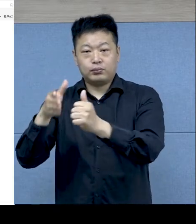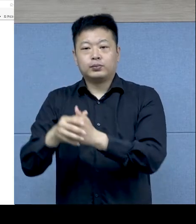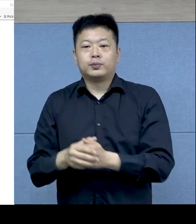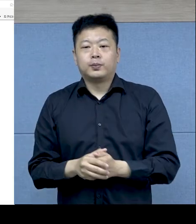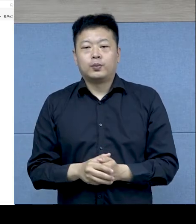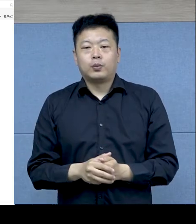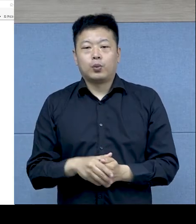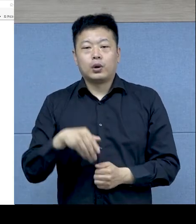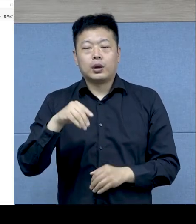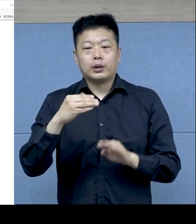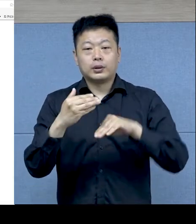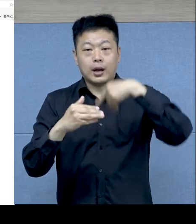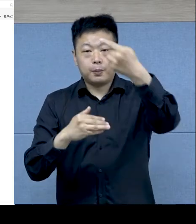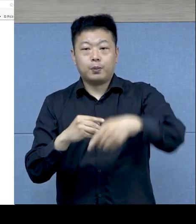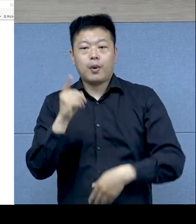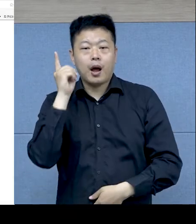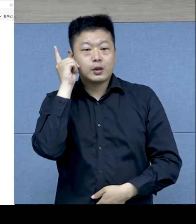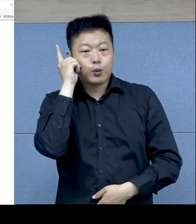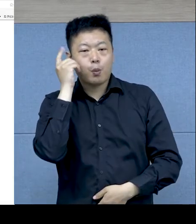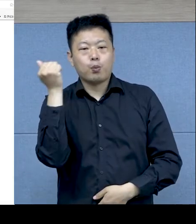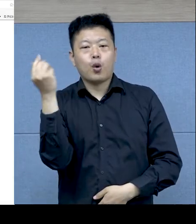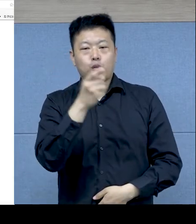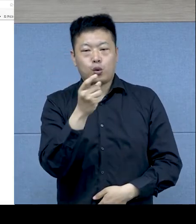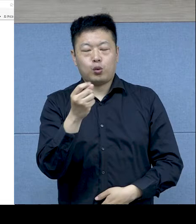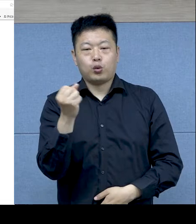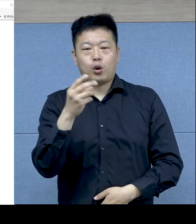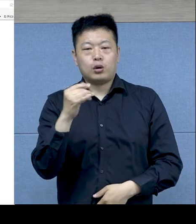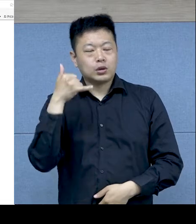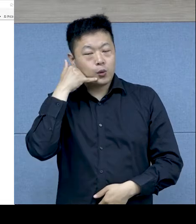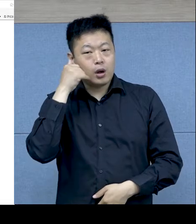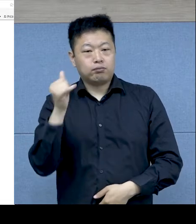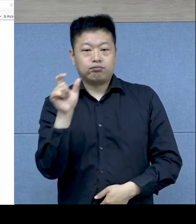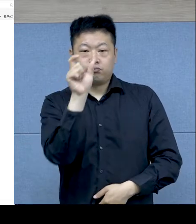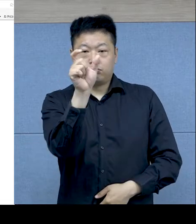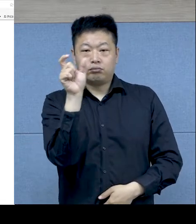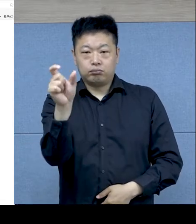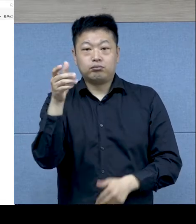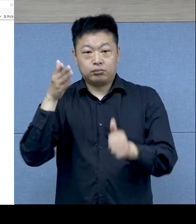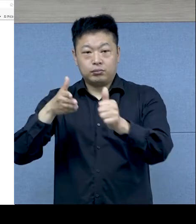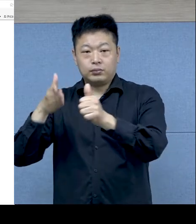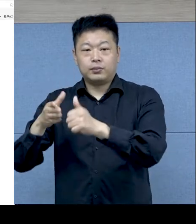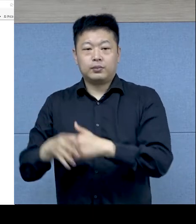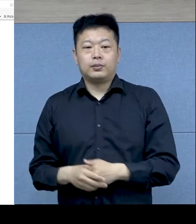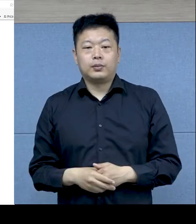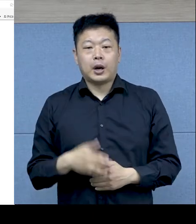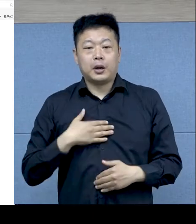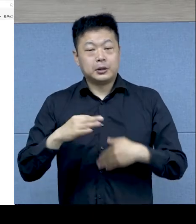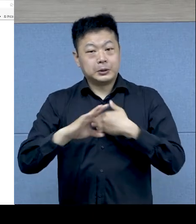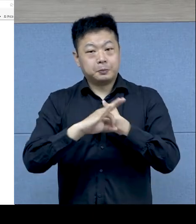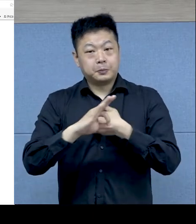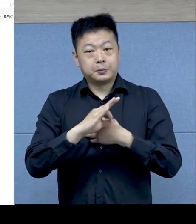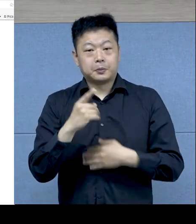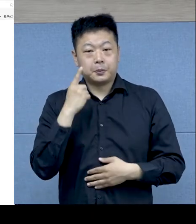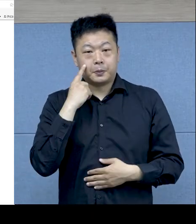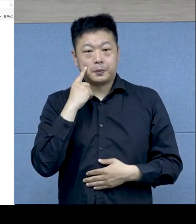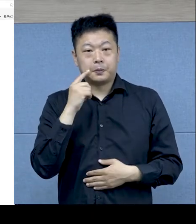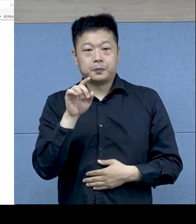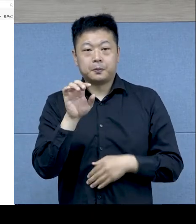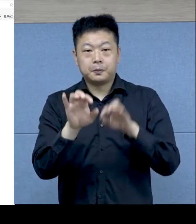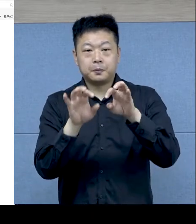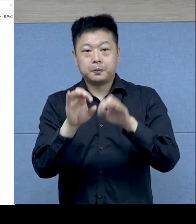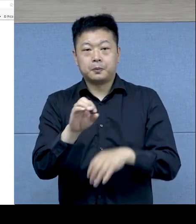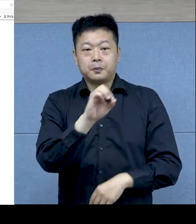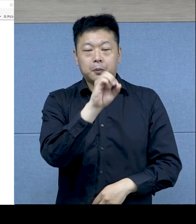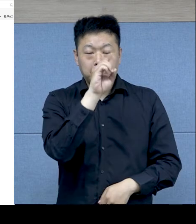대표 제안자 1번의 개인 휴대폰 전화번호를 적어주시면 됩니다. 네, 저도 가상으로